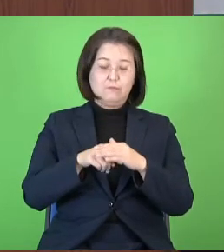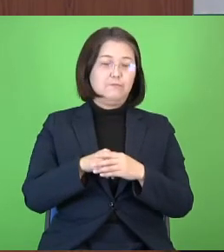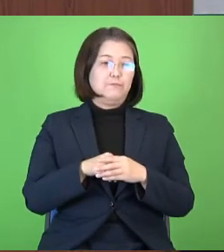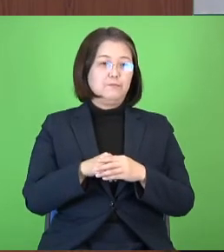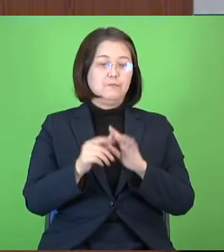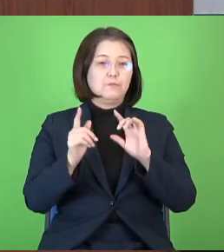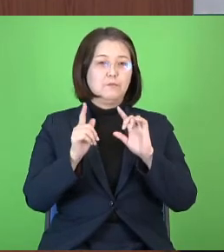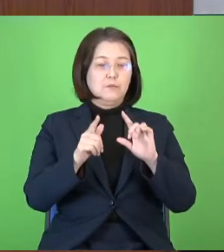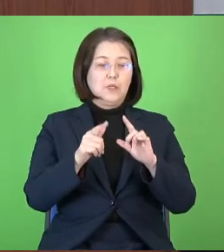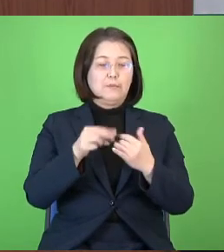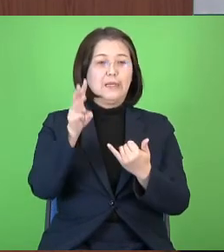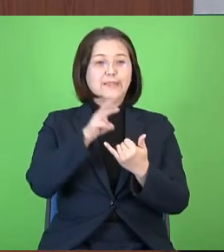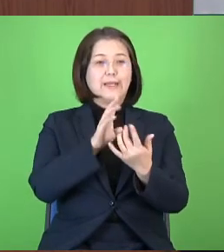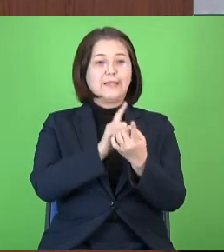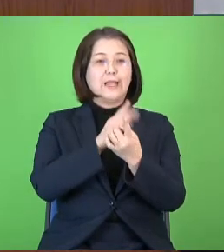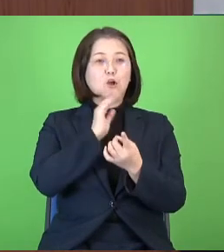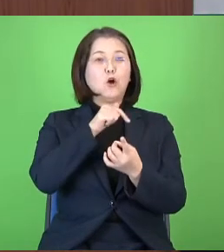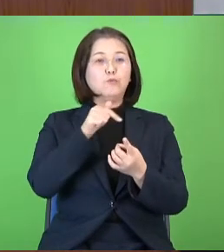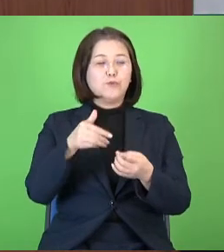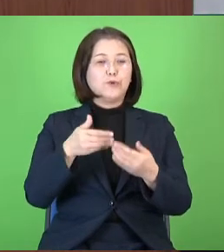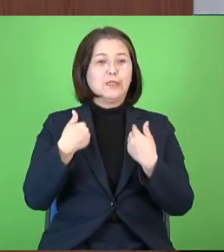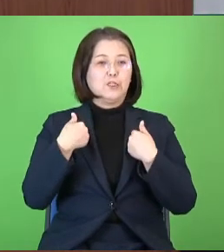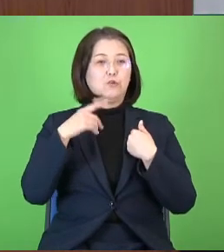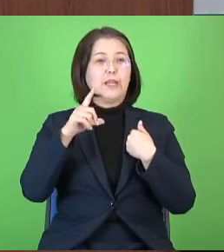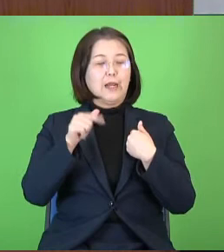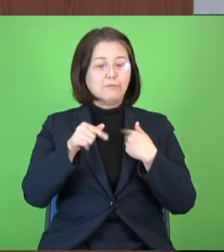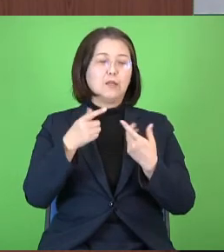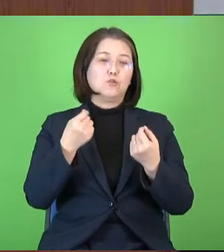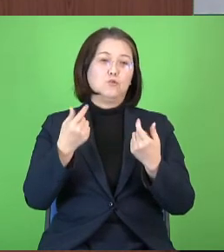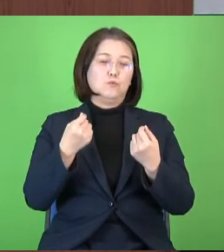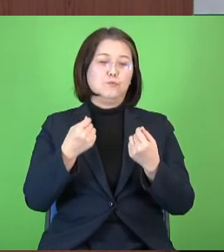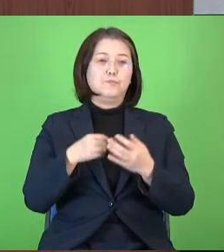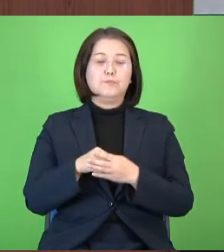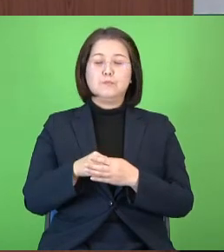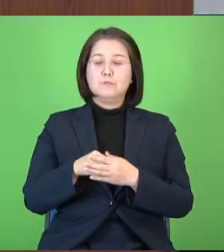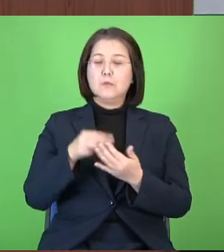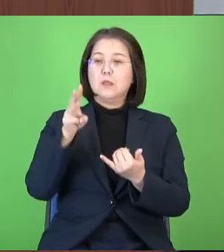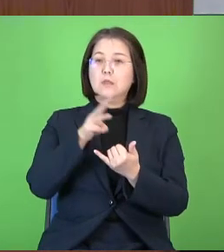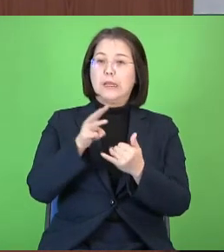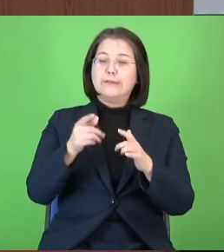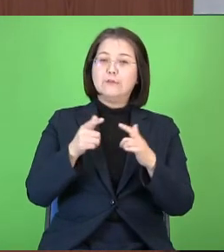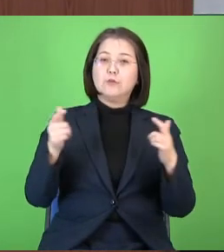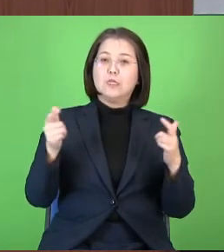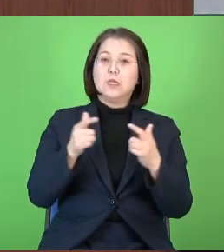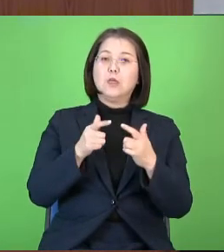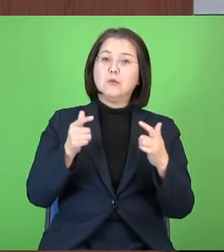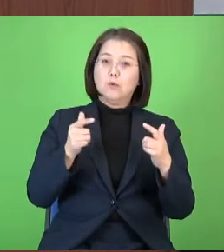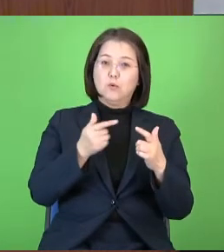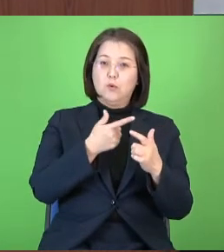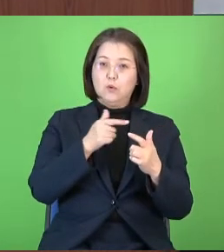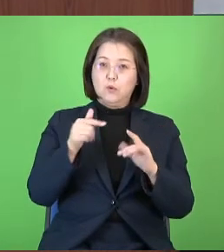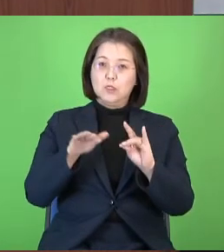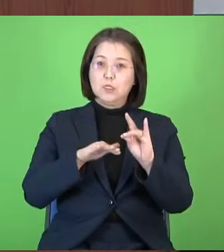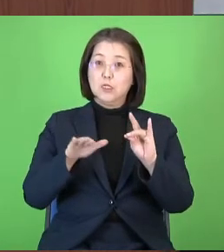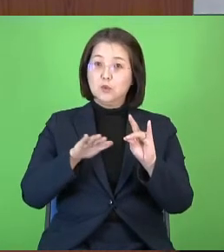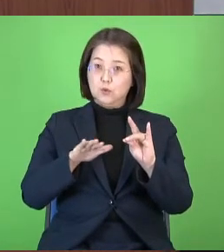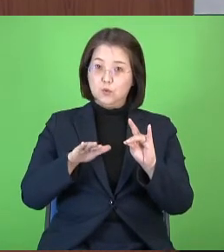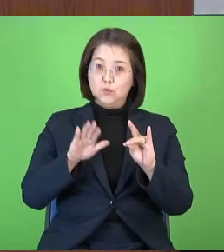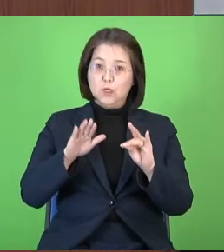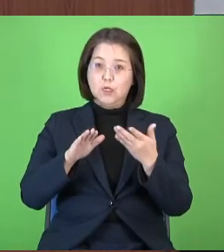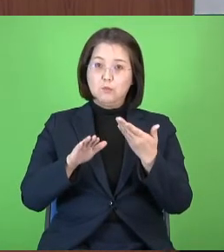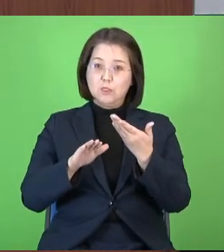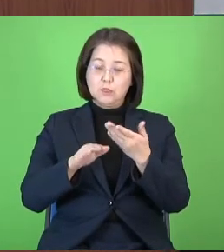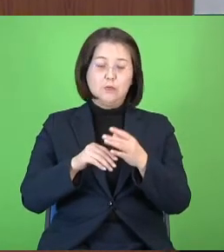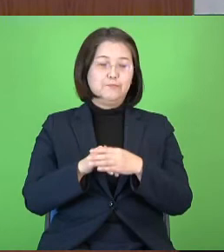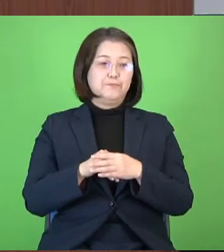ような状況ということですね例えばといったような人災なども念頭にあるというところですあの